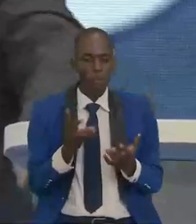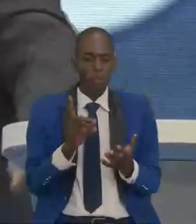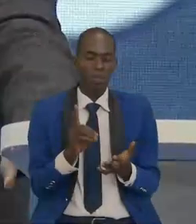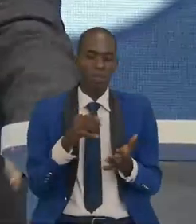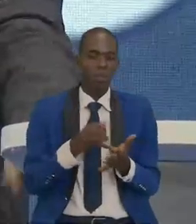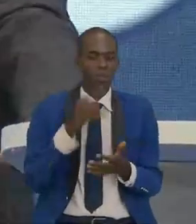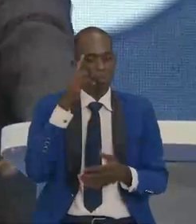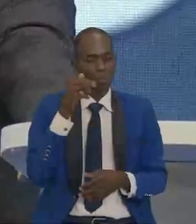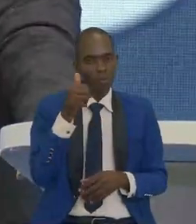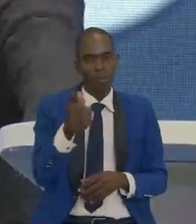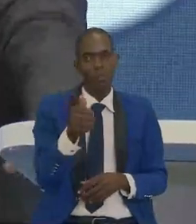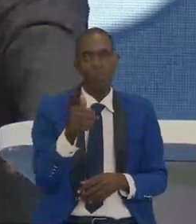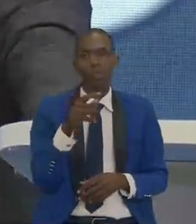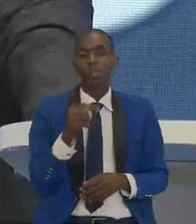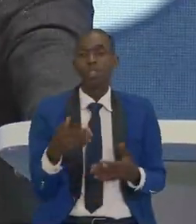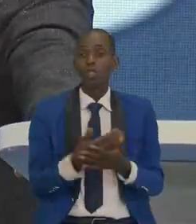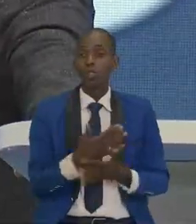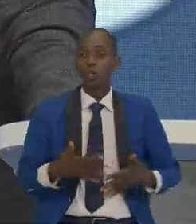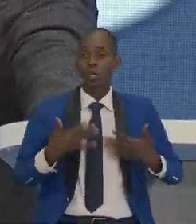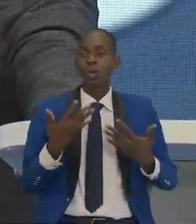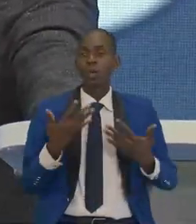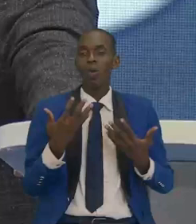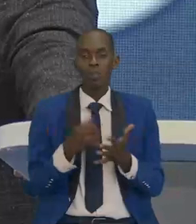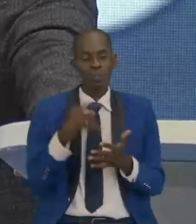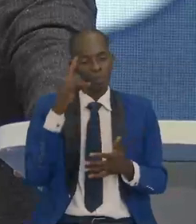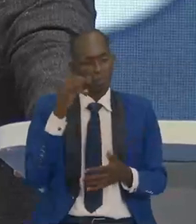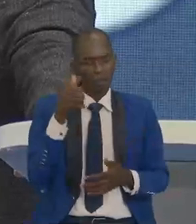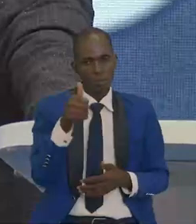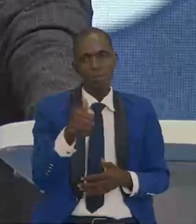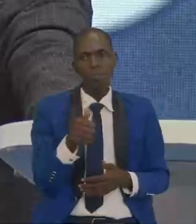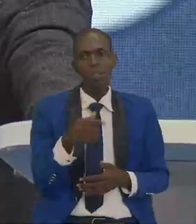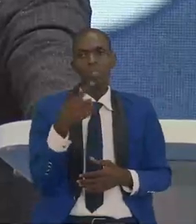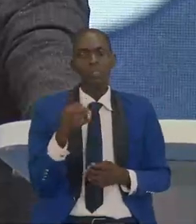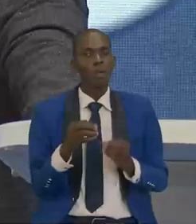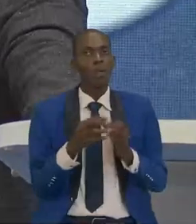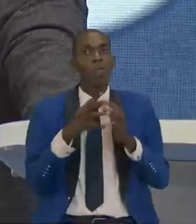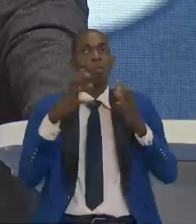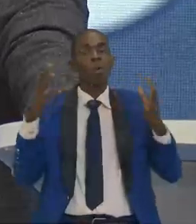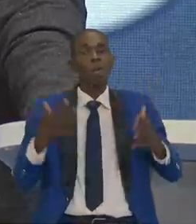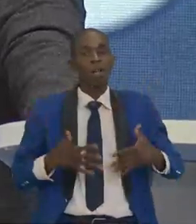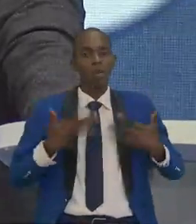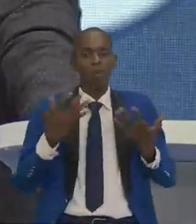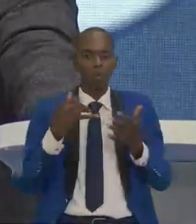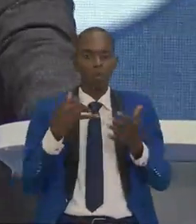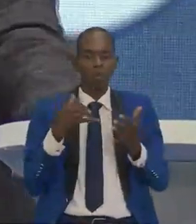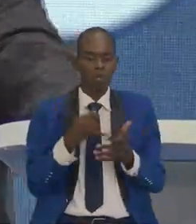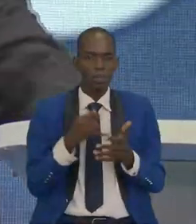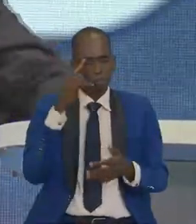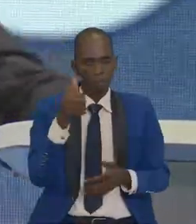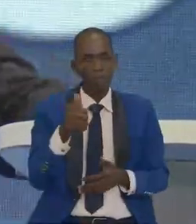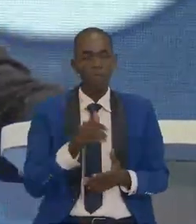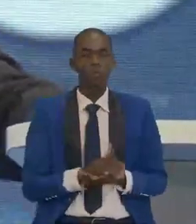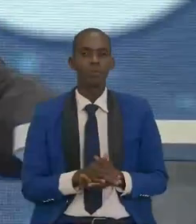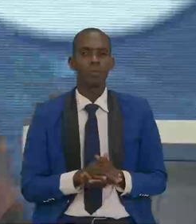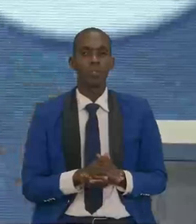il voudrait cela pour lui-même. La nouvelle vie, il voudrait la nouvelle vie pour lui-même.